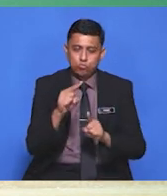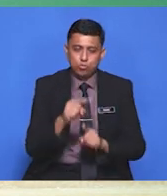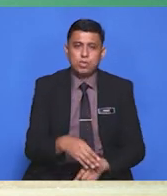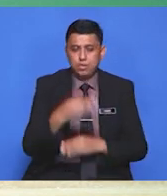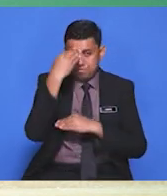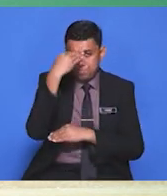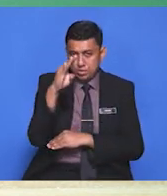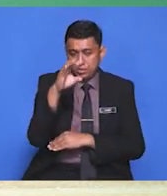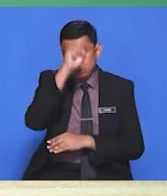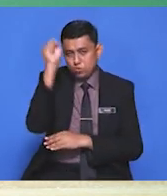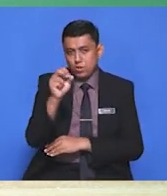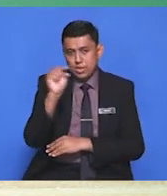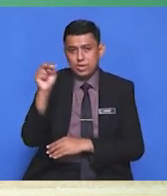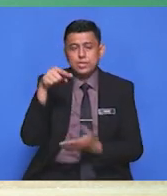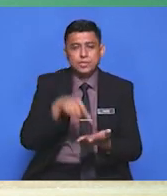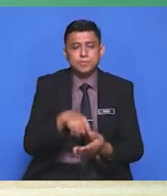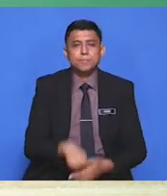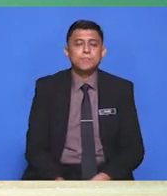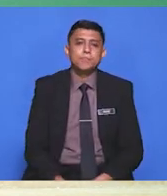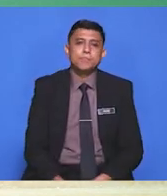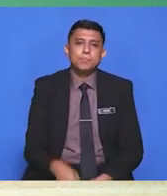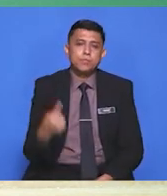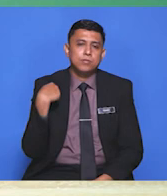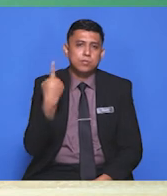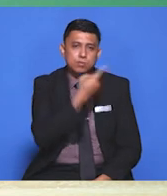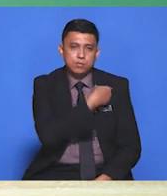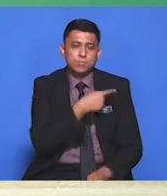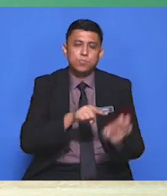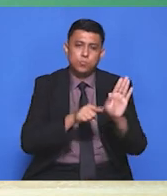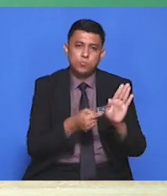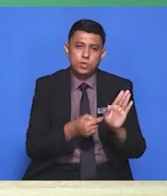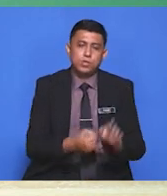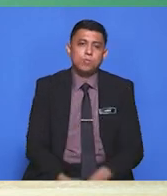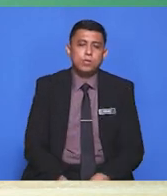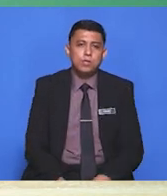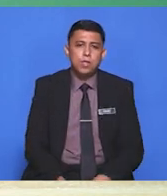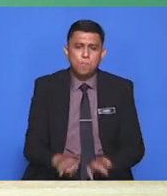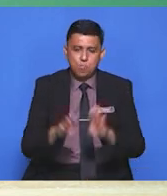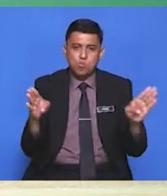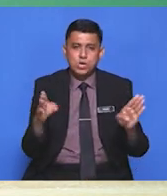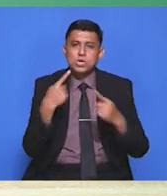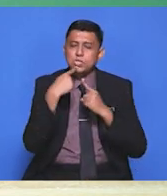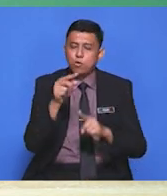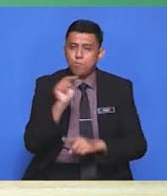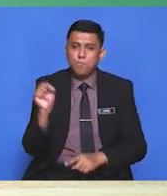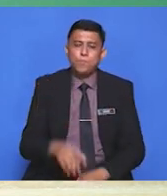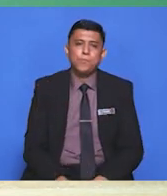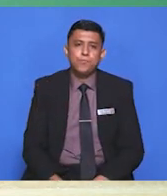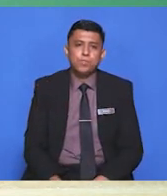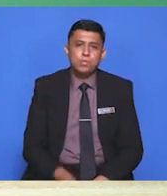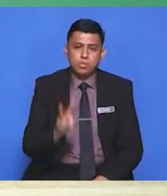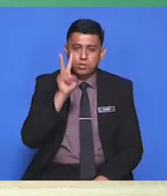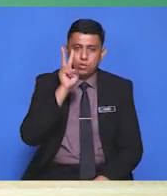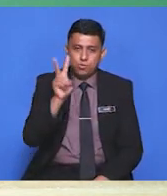bagi soalan ini. Kita mulakan dengan kepala jawapan atau pembuka jawapan. Dua